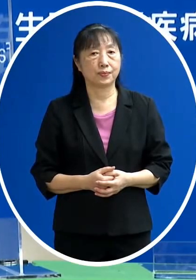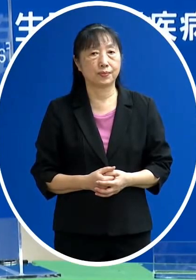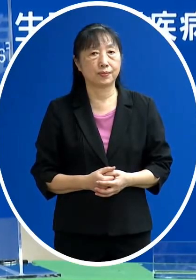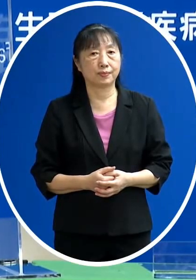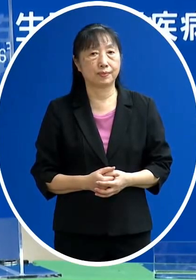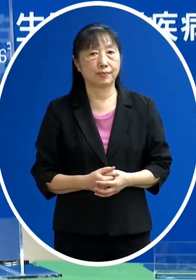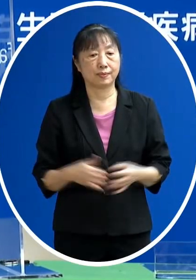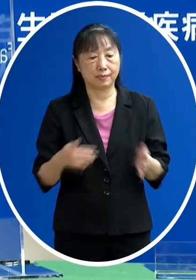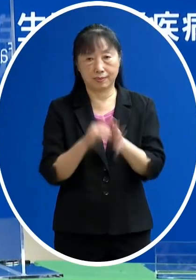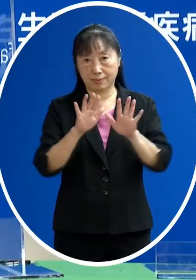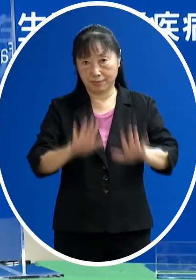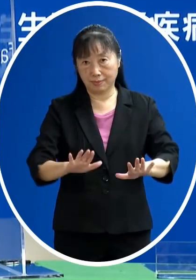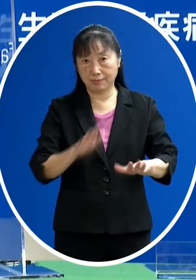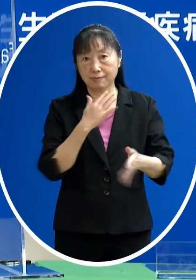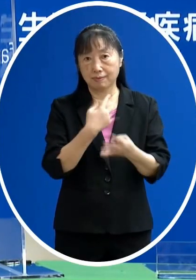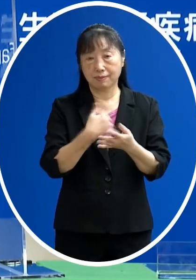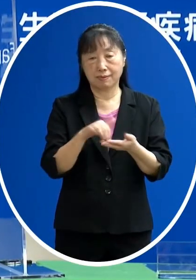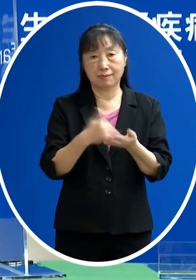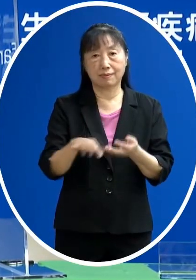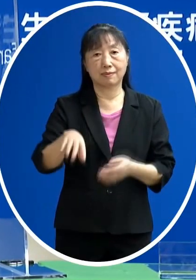那今年到目前为止总共